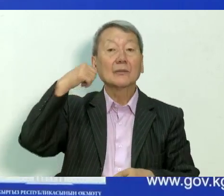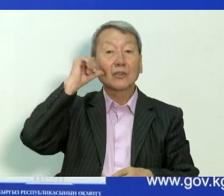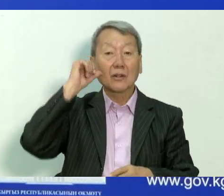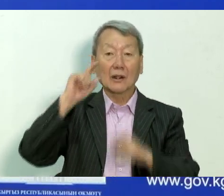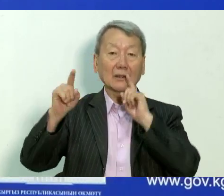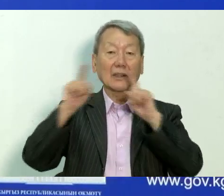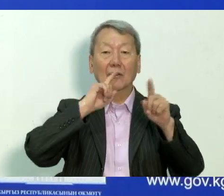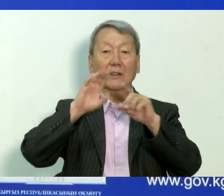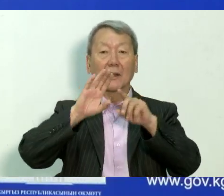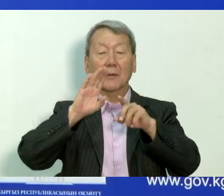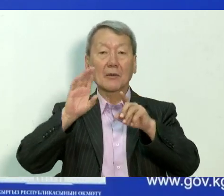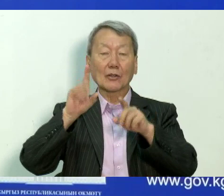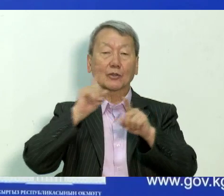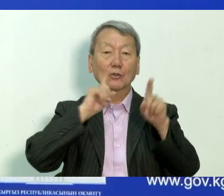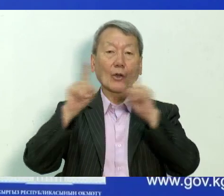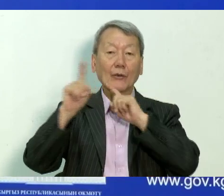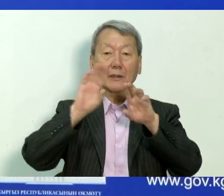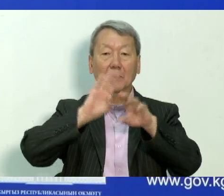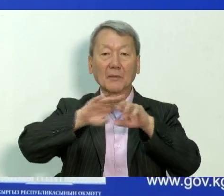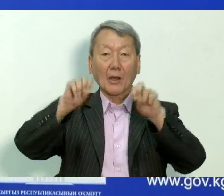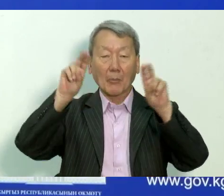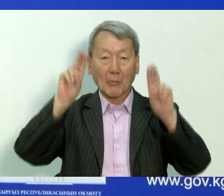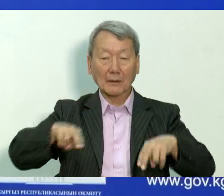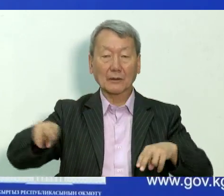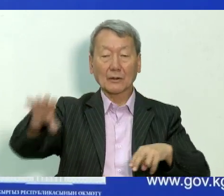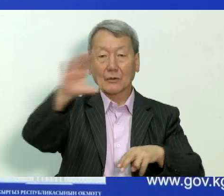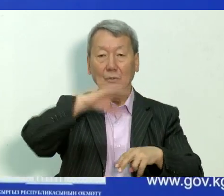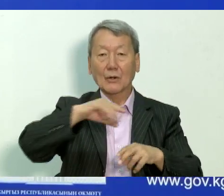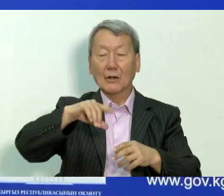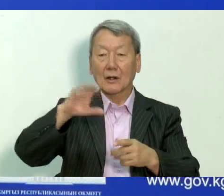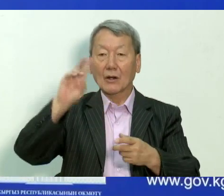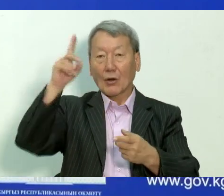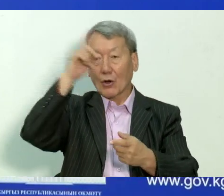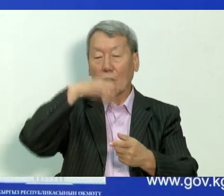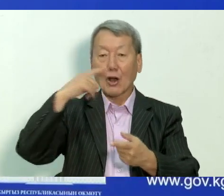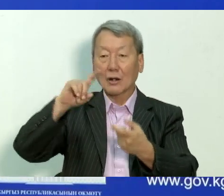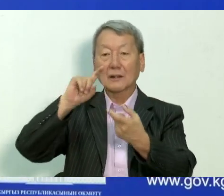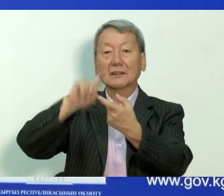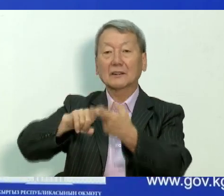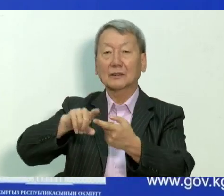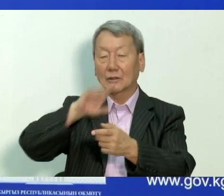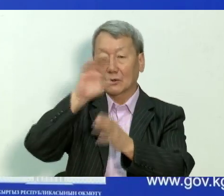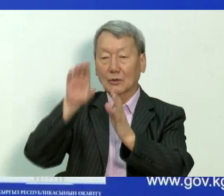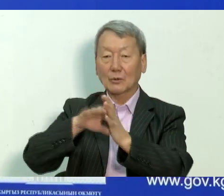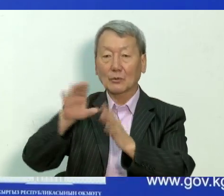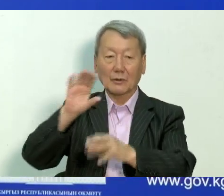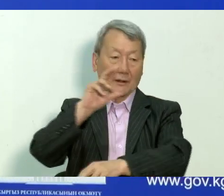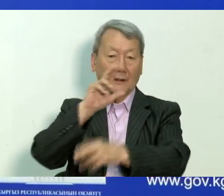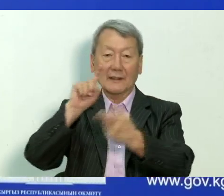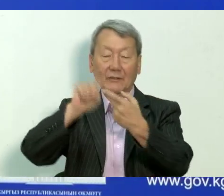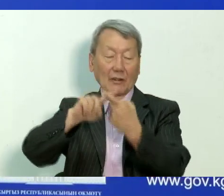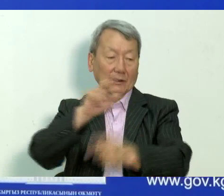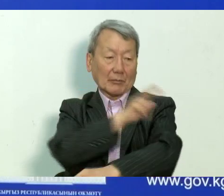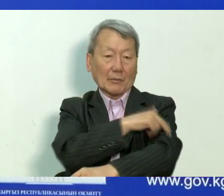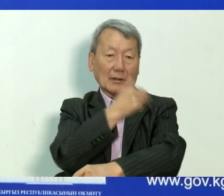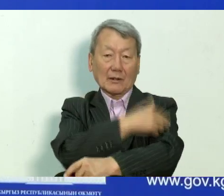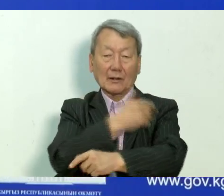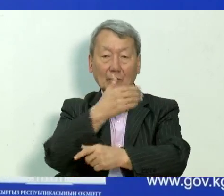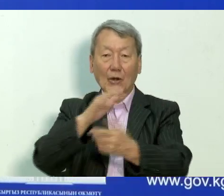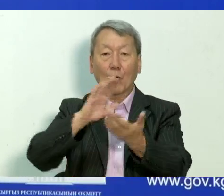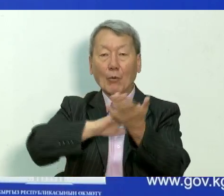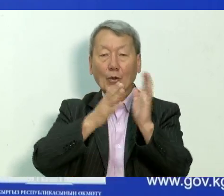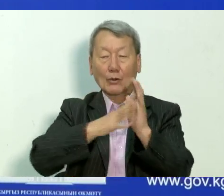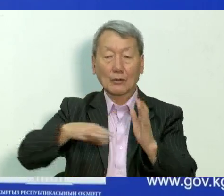кеңешинин отурумунда белгиленгендей, облус жетекчилеринин өзүнө тийиштүү аймактардагы эпидемиологиялык кырдаал боюнча